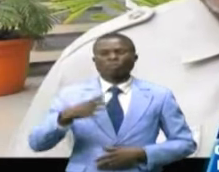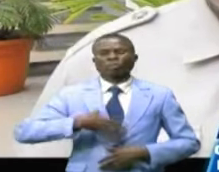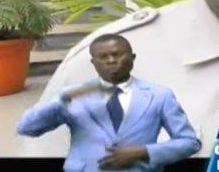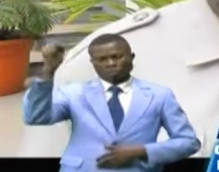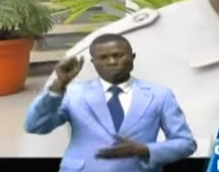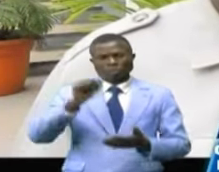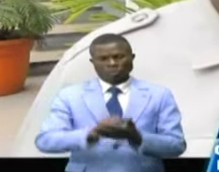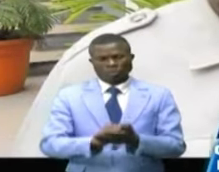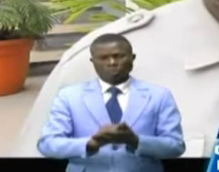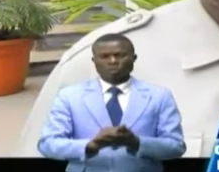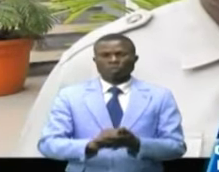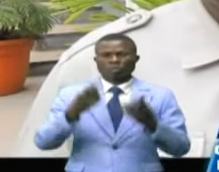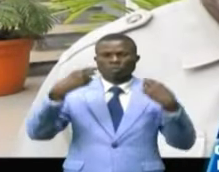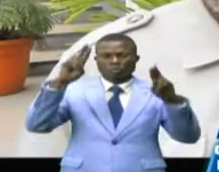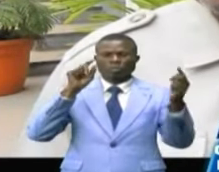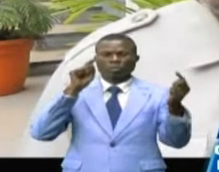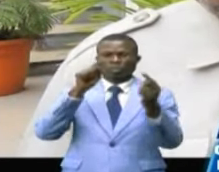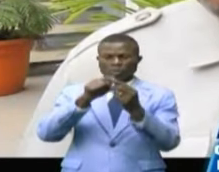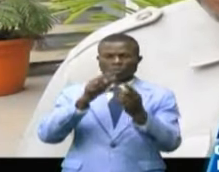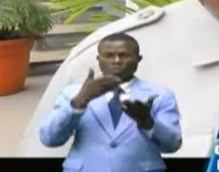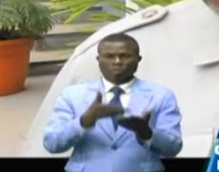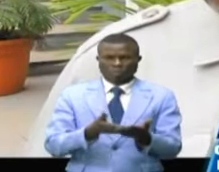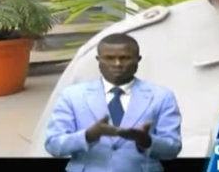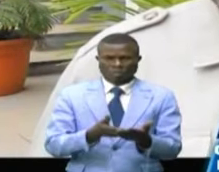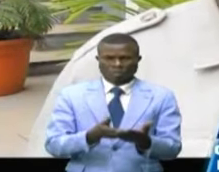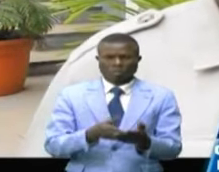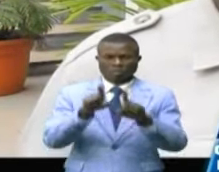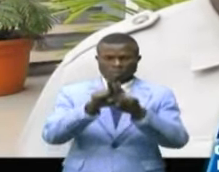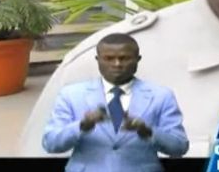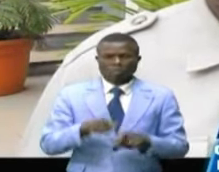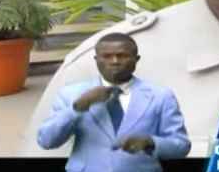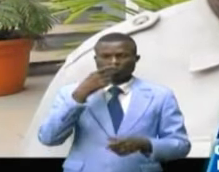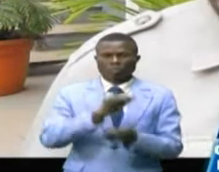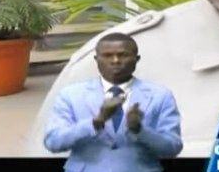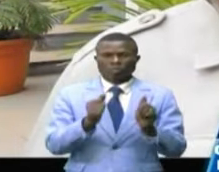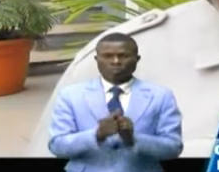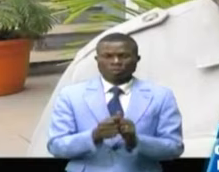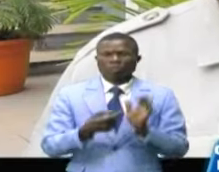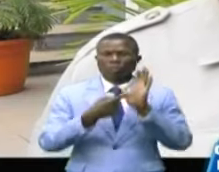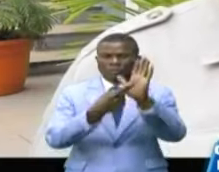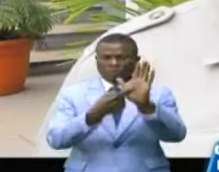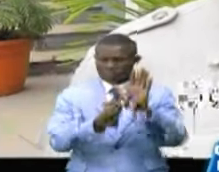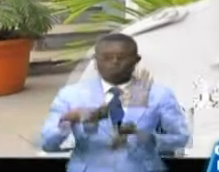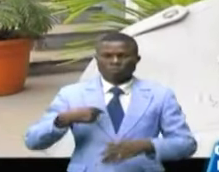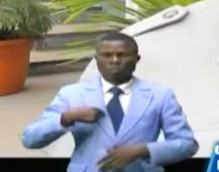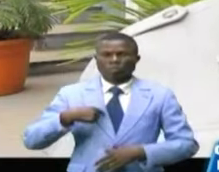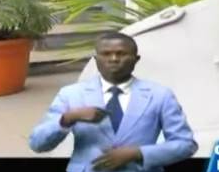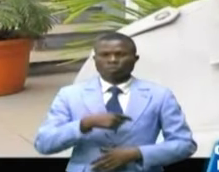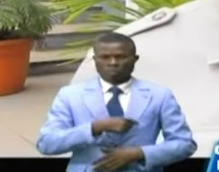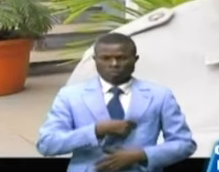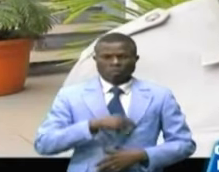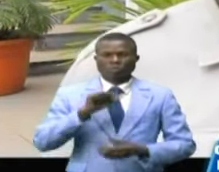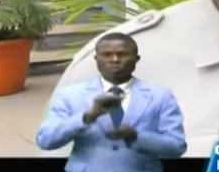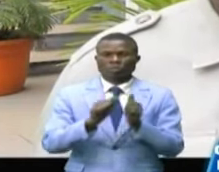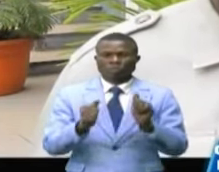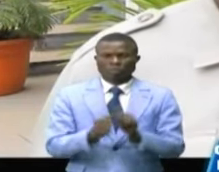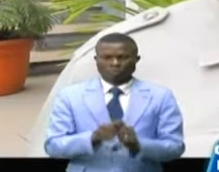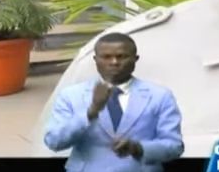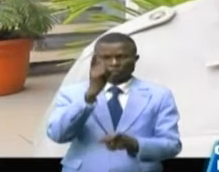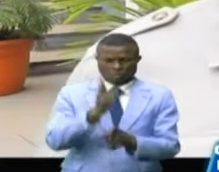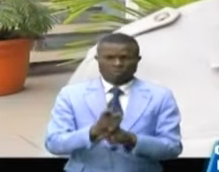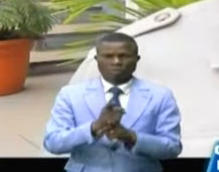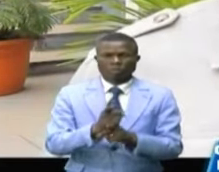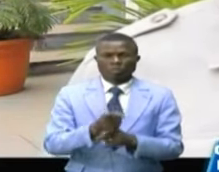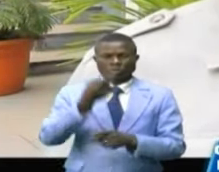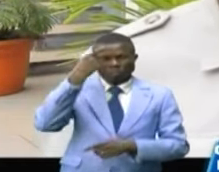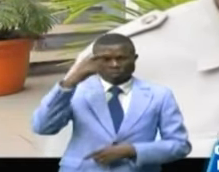risques et atteindre donc les objectifs. Il est aussi question de nous présenter la situation exacte